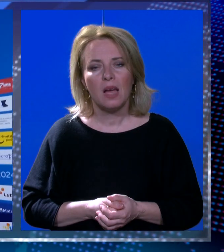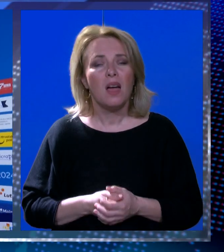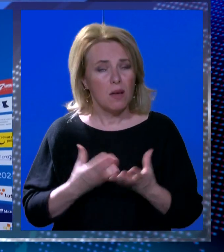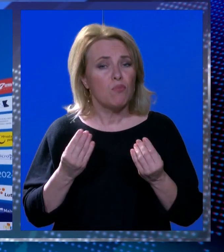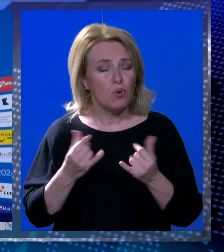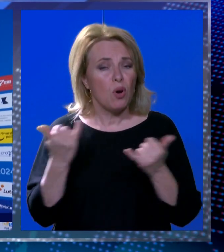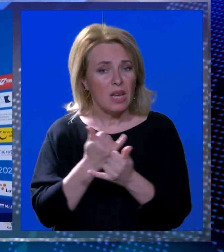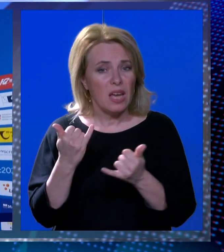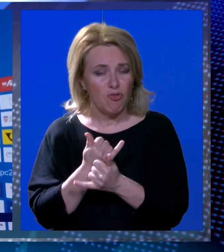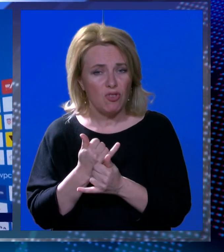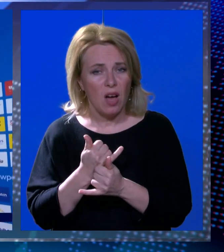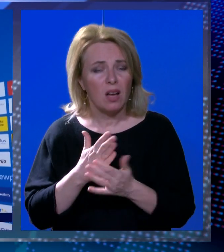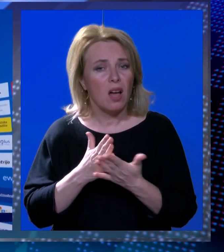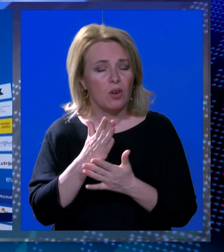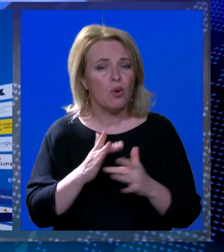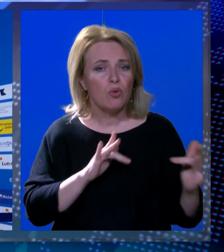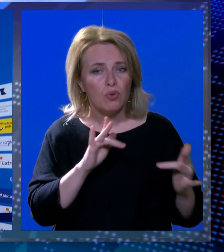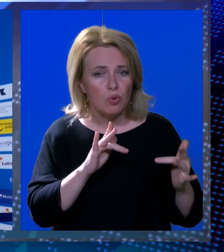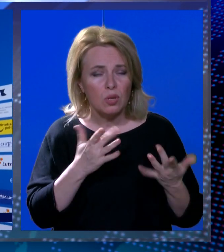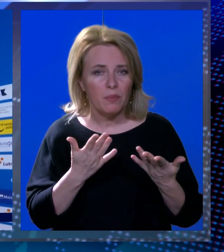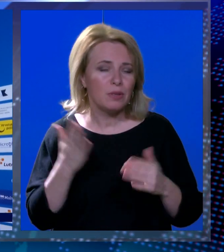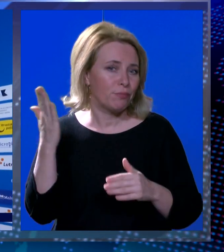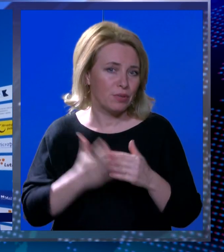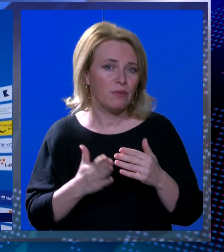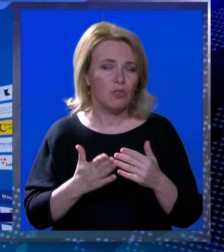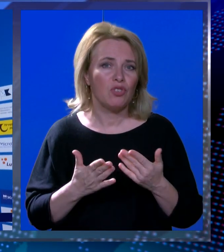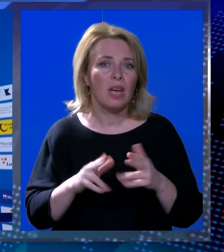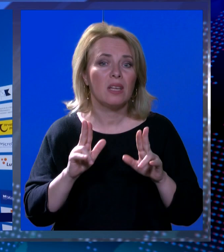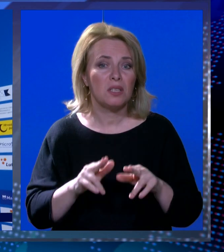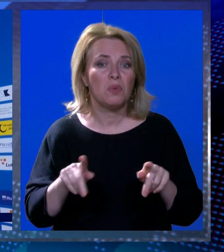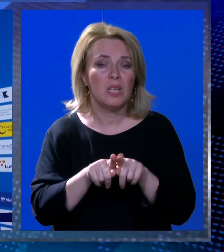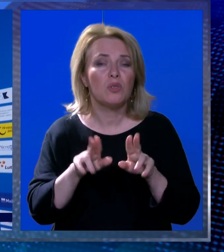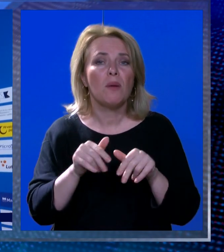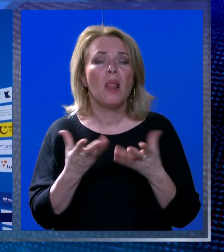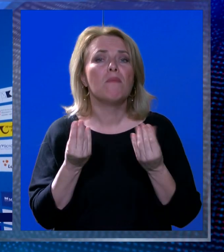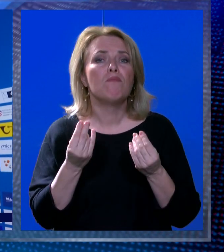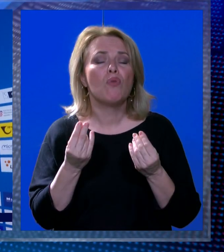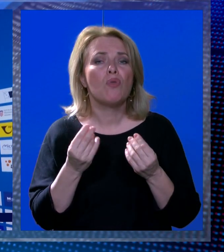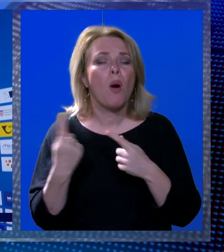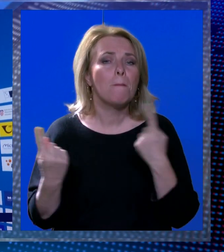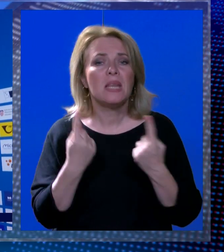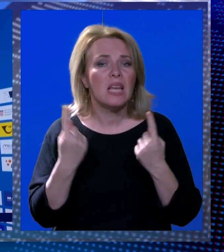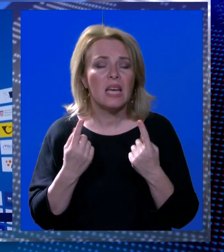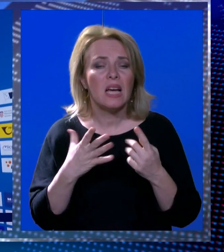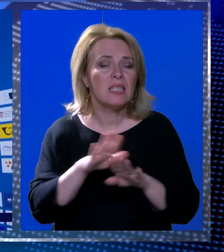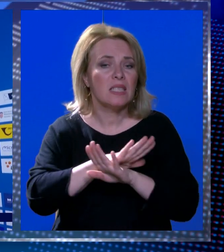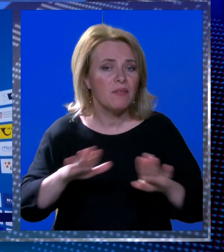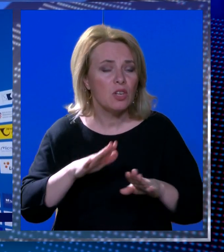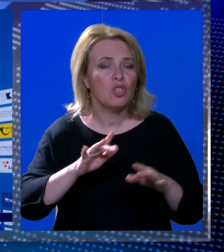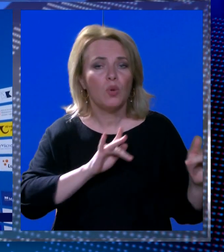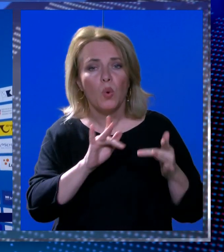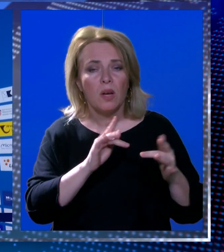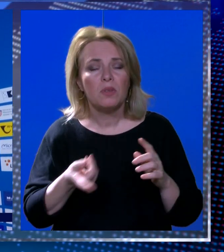Pa, bilo je puno grešaka cijelu utakmicu i to je kulminiralo s tim završetkom gdje smo imali puno prilika za povesti i završiti utakmicu,